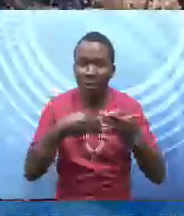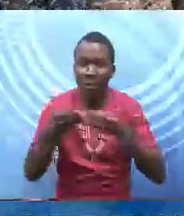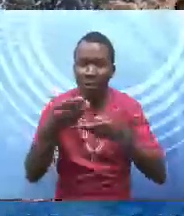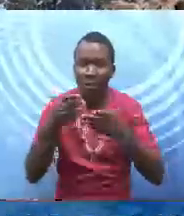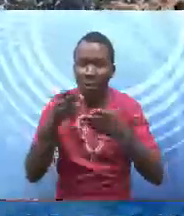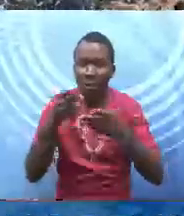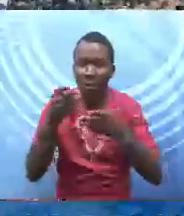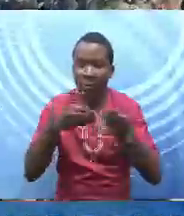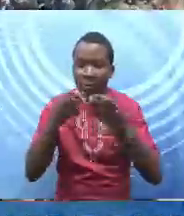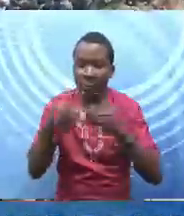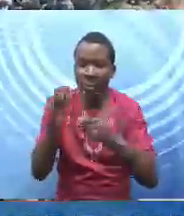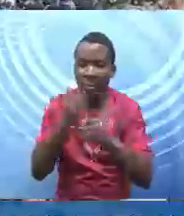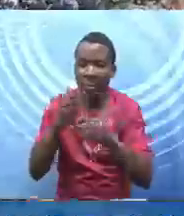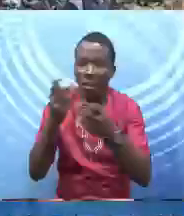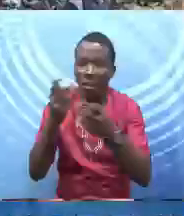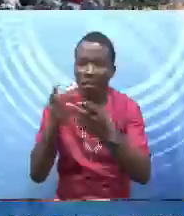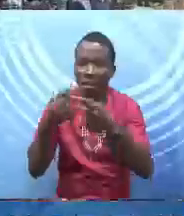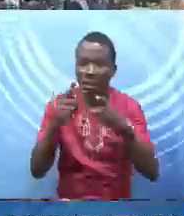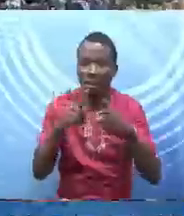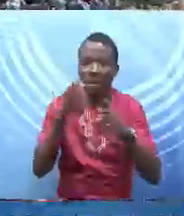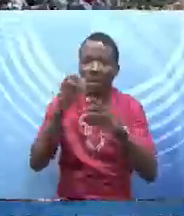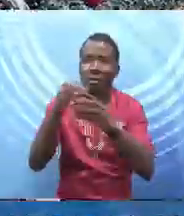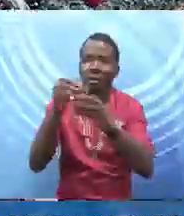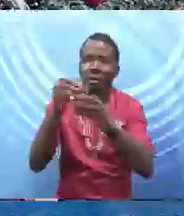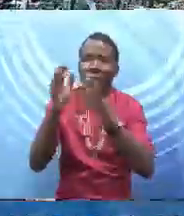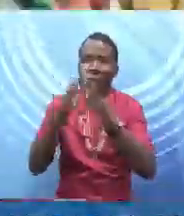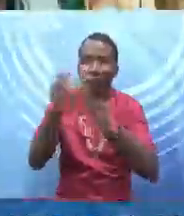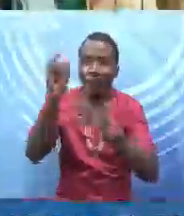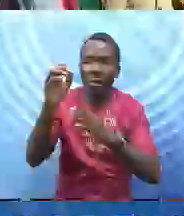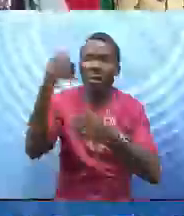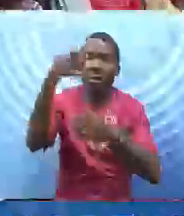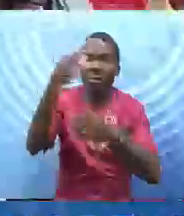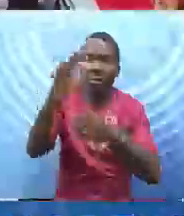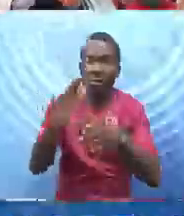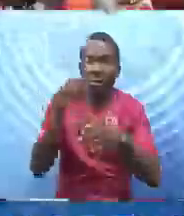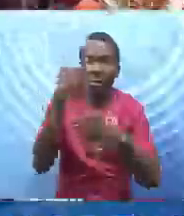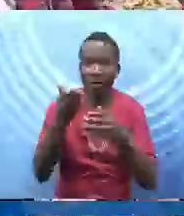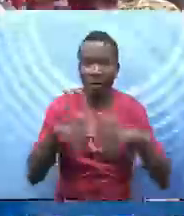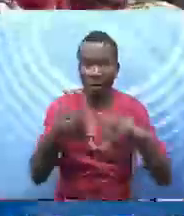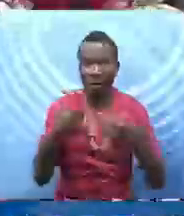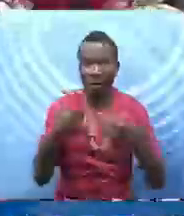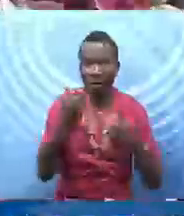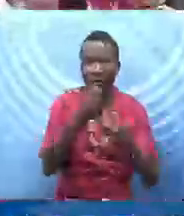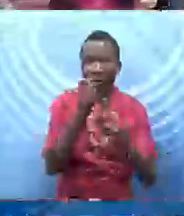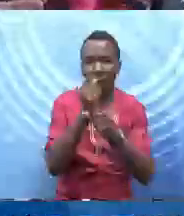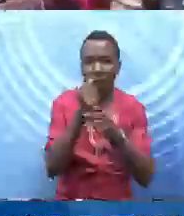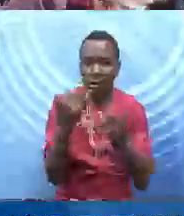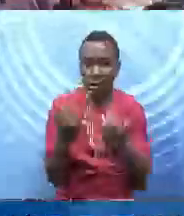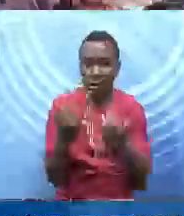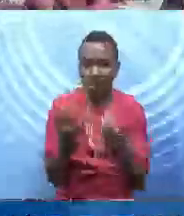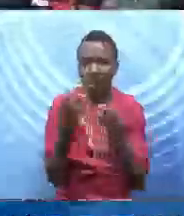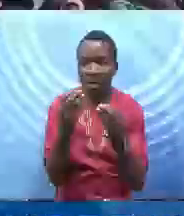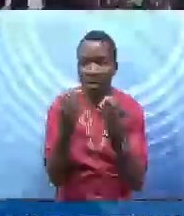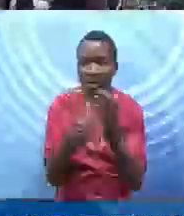no hino mu mujyi wa Kigali. Bamwe muri aba bacuruzi barishimira ko nyuma y'ubuvugizi bakorewe kugeza ubu ngubu iki kibazo cyakemutse.